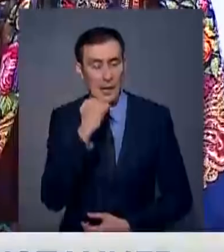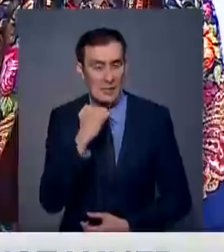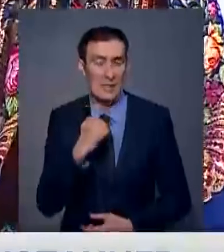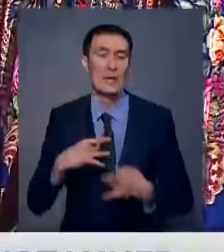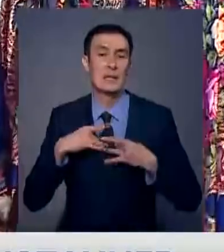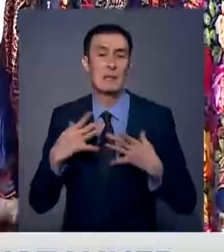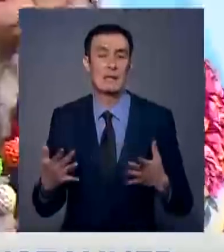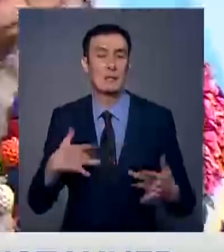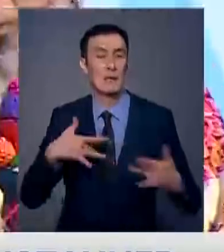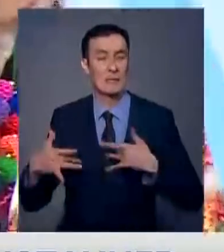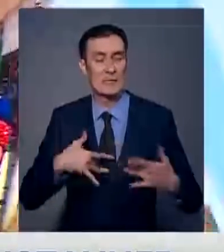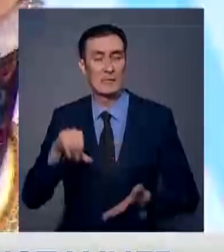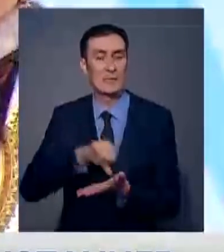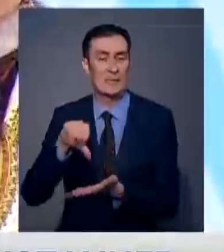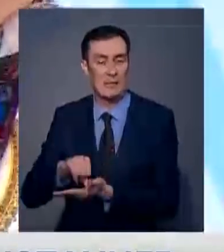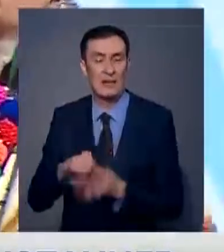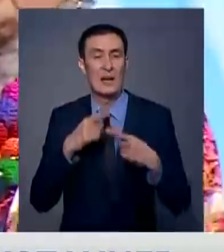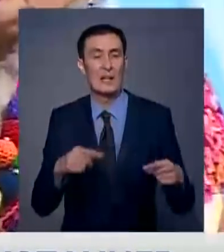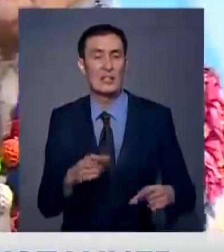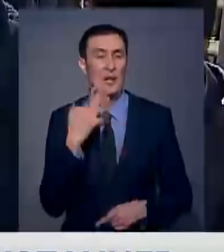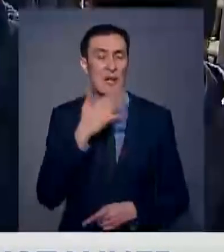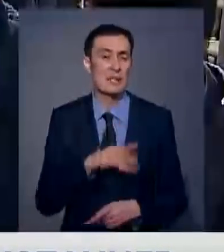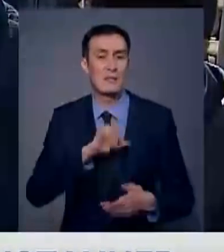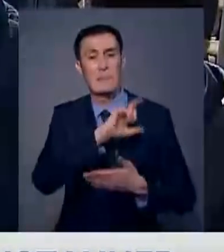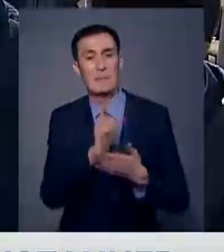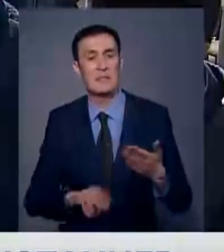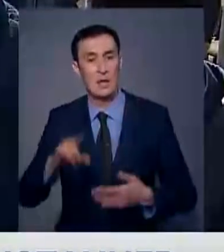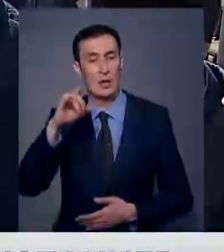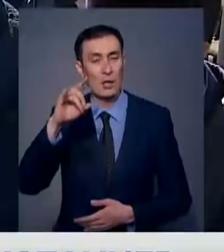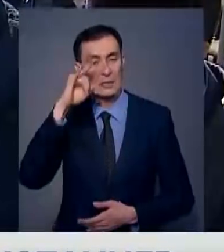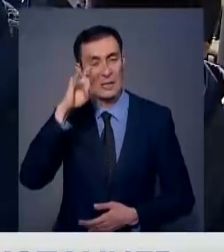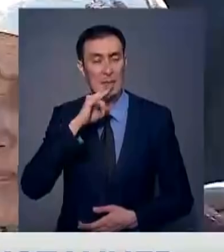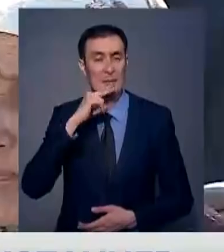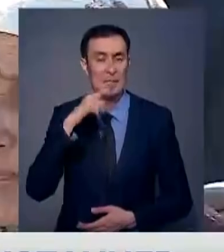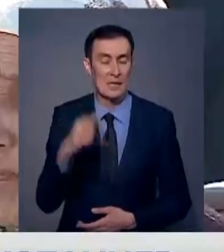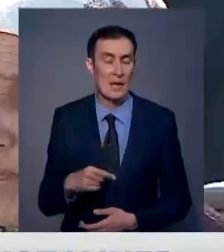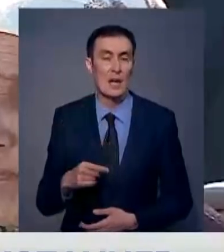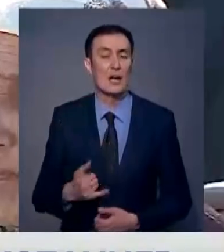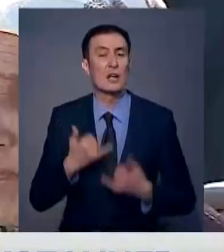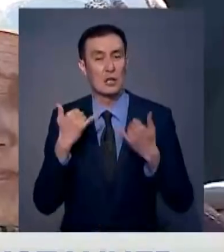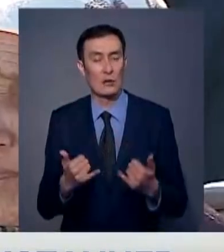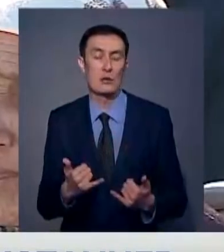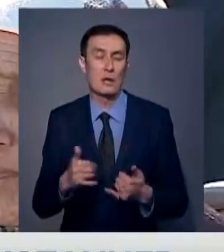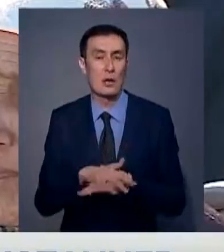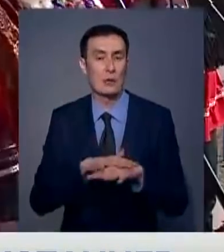На праздничном концерте представители других этносов исполняли песни на государственном языке, как дань уважения